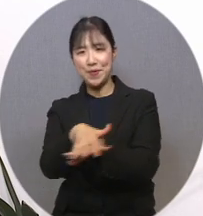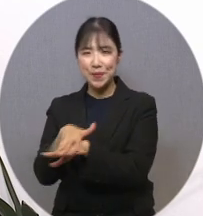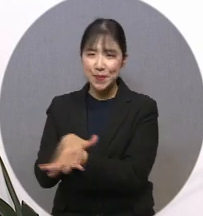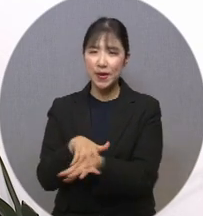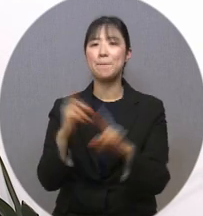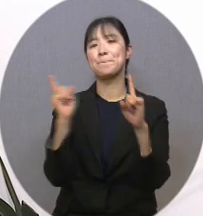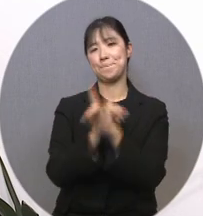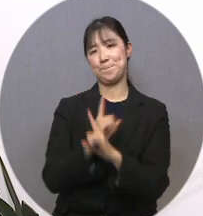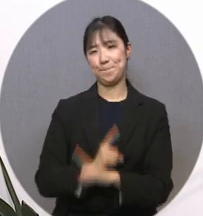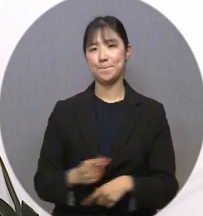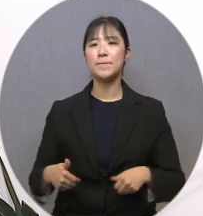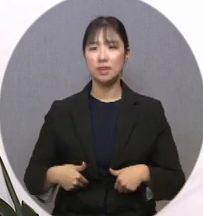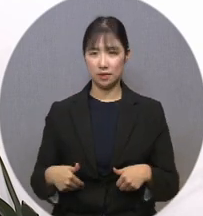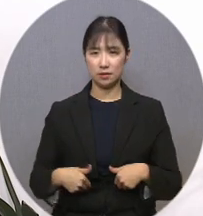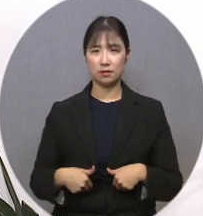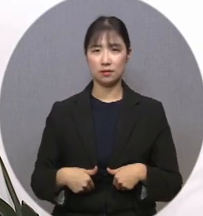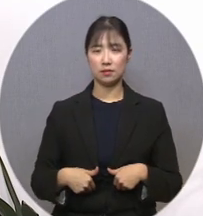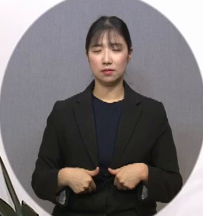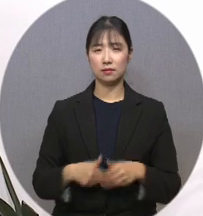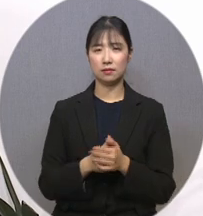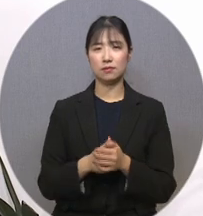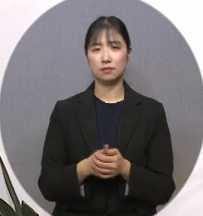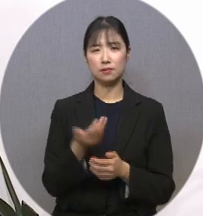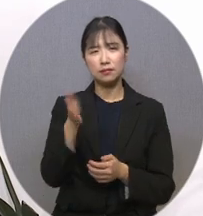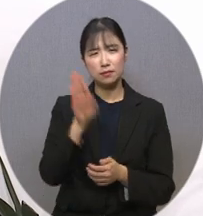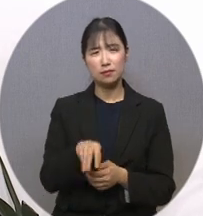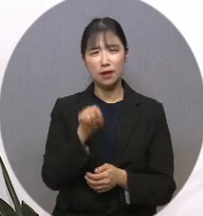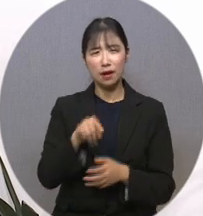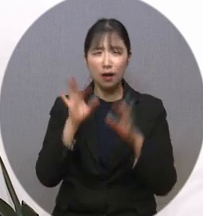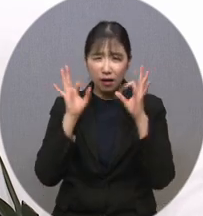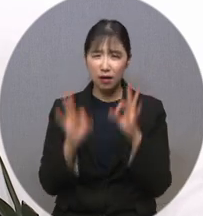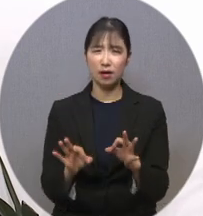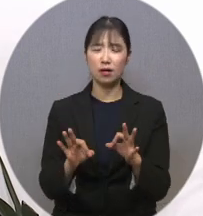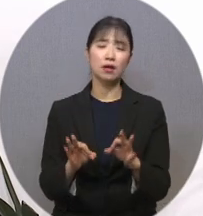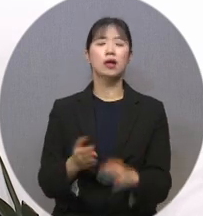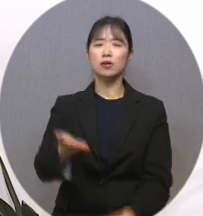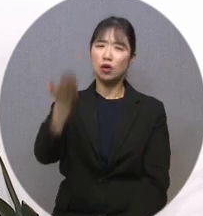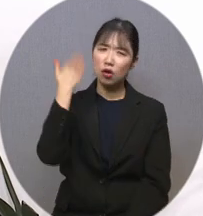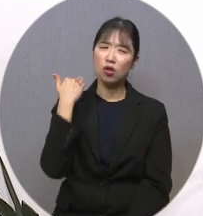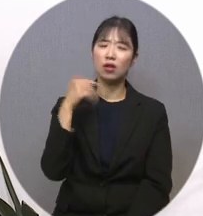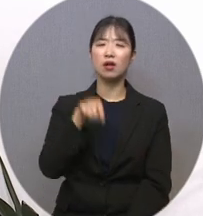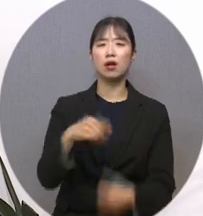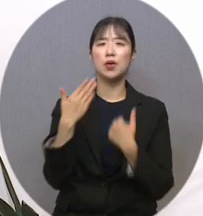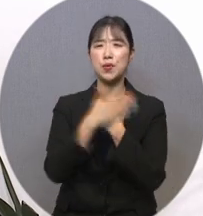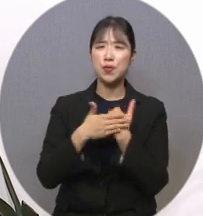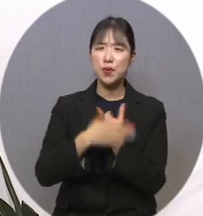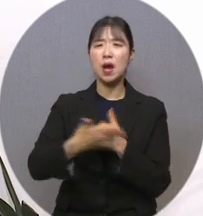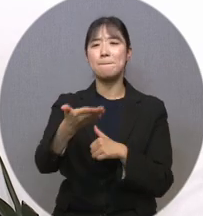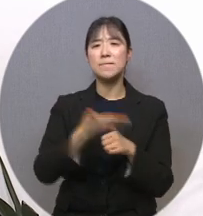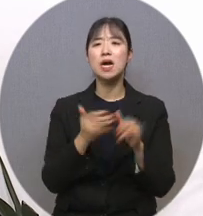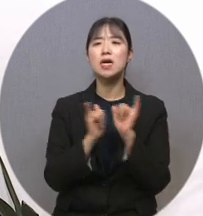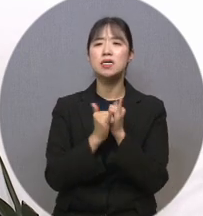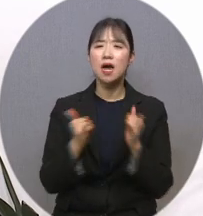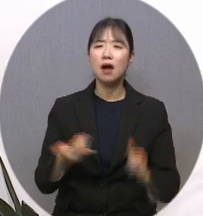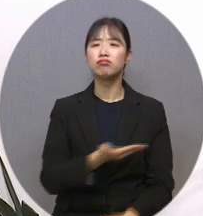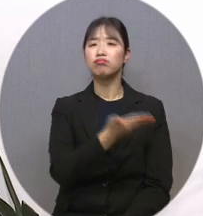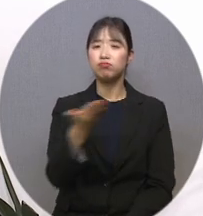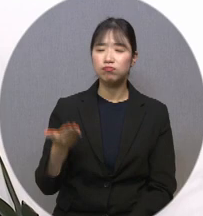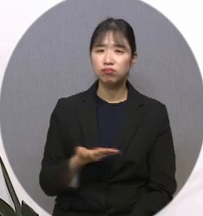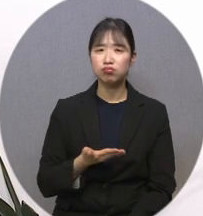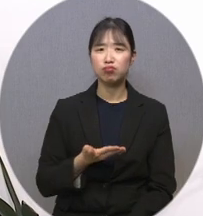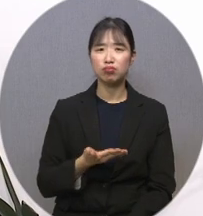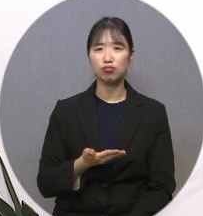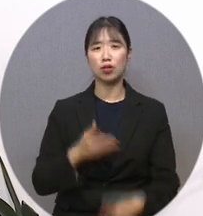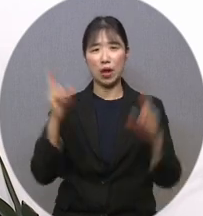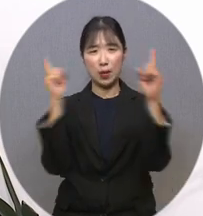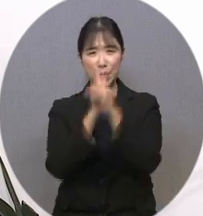될 필요가 있겠죠. 근데 이제 그러다 보면 이제 기존에 이에 대한 수혜를 받았던 분들이